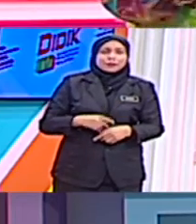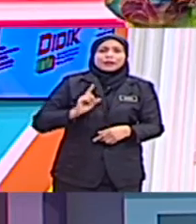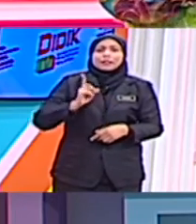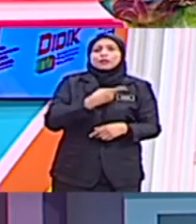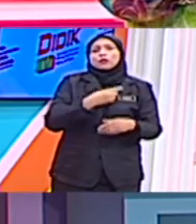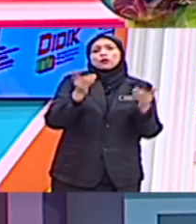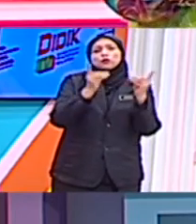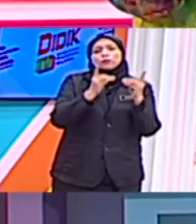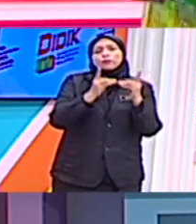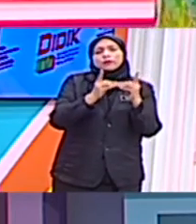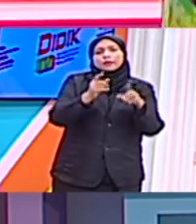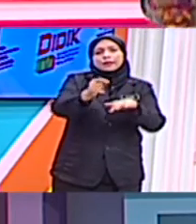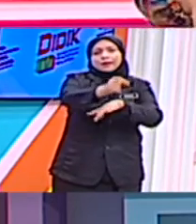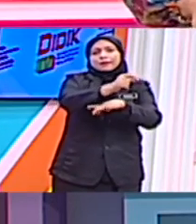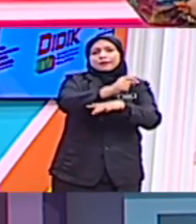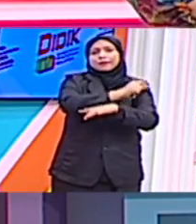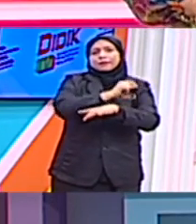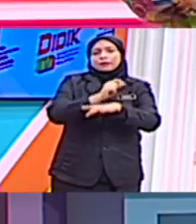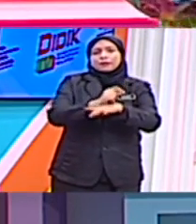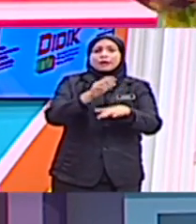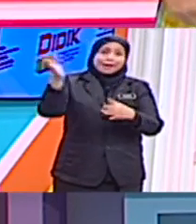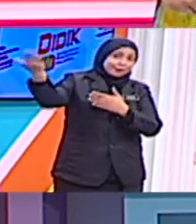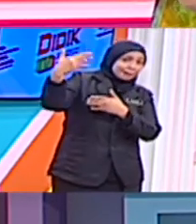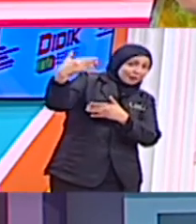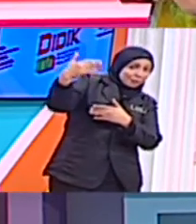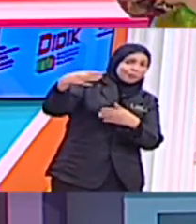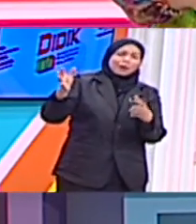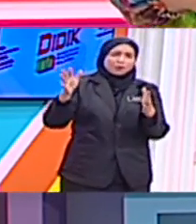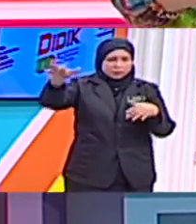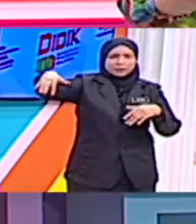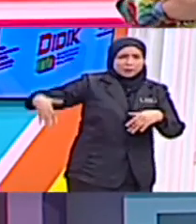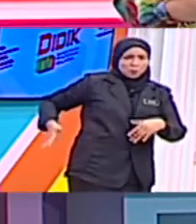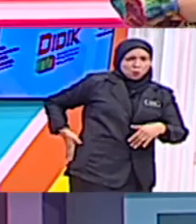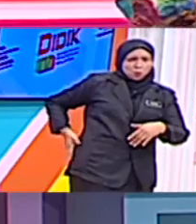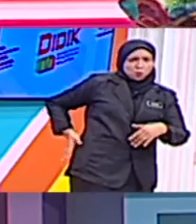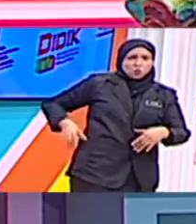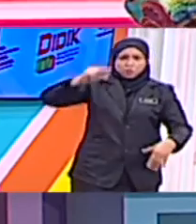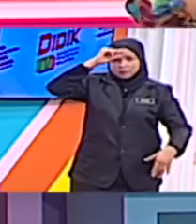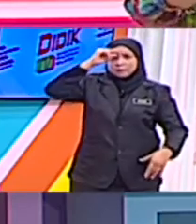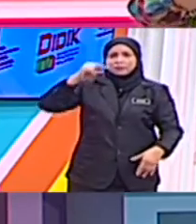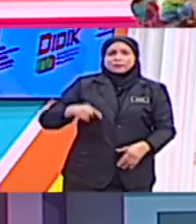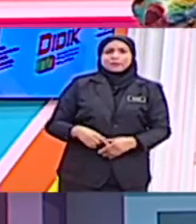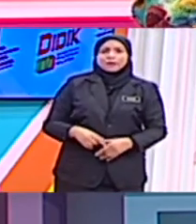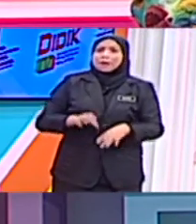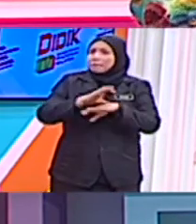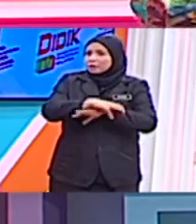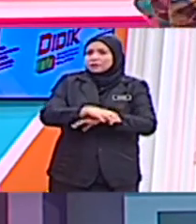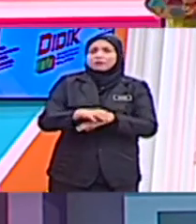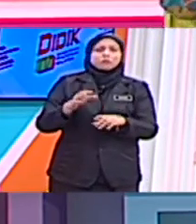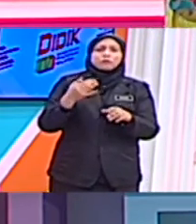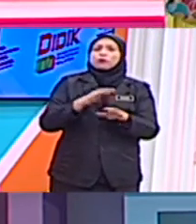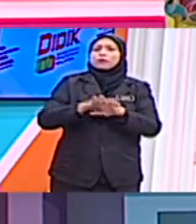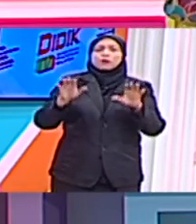jumpa dekat taman, tiba-tiba adik-adik mai sini, mai sini pegang punggung abang. Tak boleh lah kan. Paksa pun tak boleh.